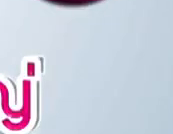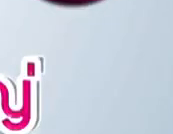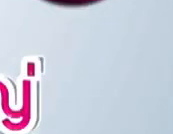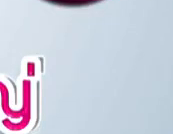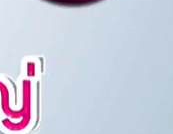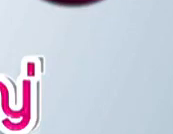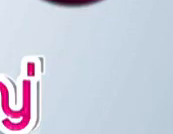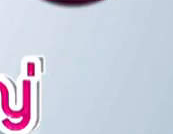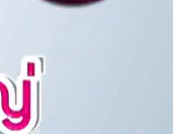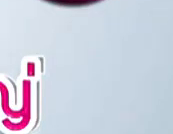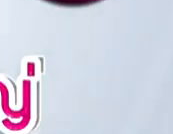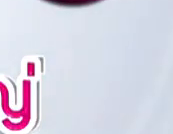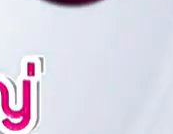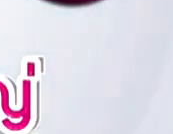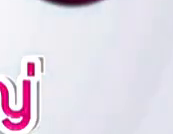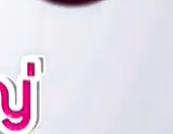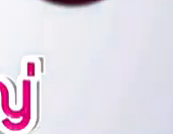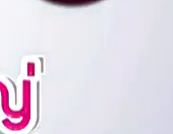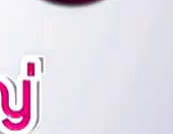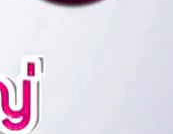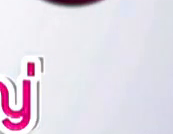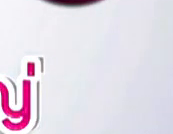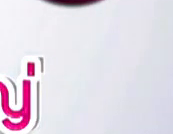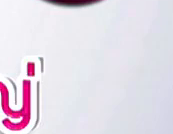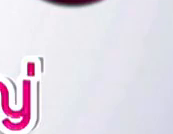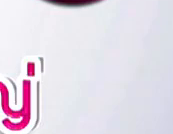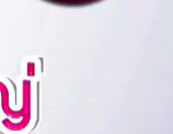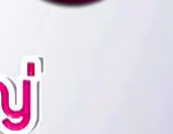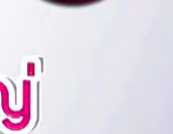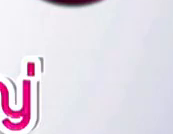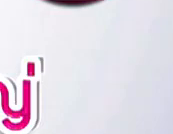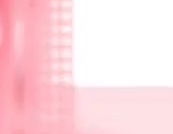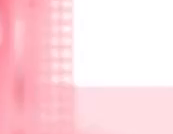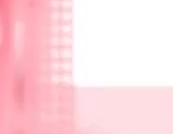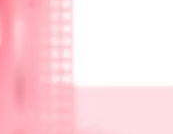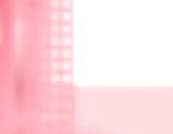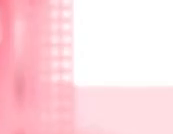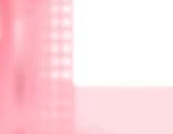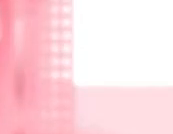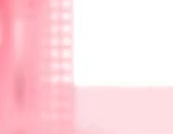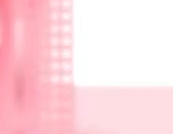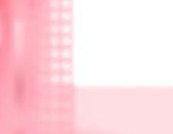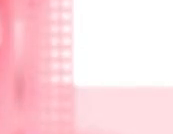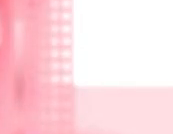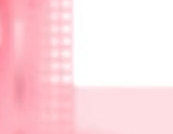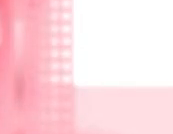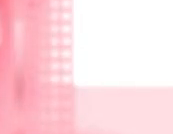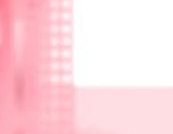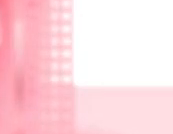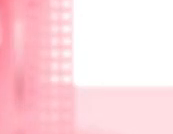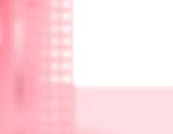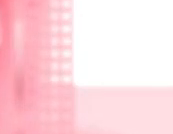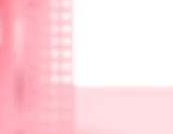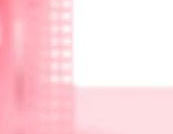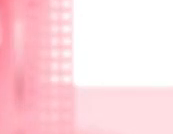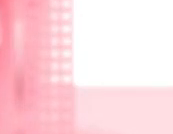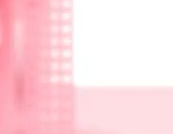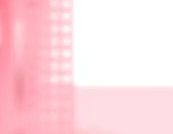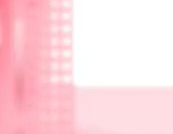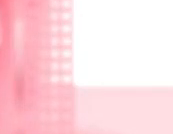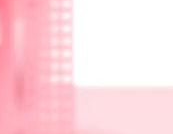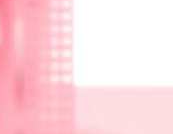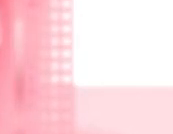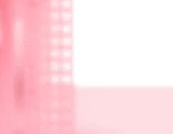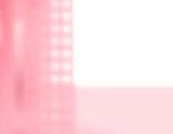ร้อยค่อยเป็นพันไม่นานก็มากมาย วันนี้ออมกับสลากออมสินพิเศษ2ปี